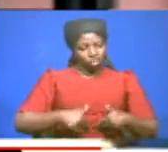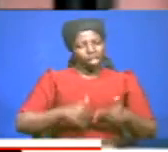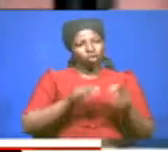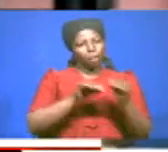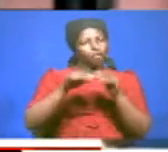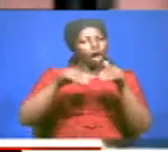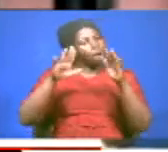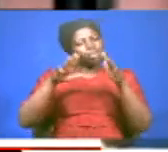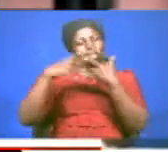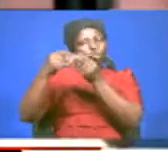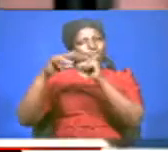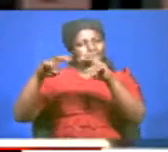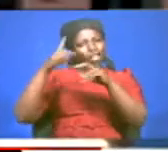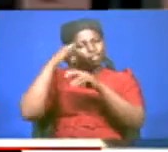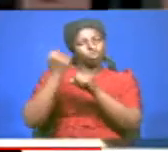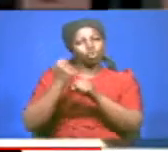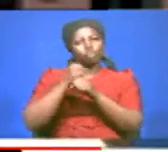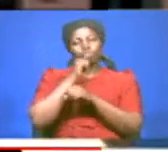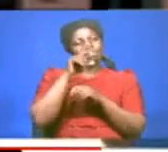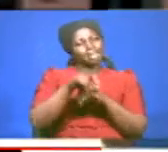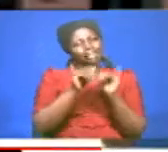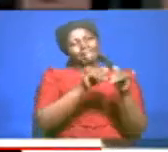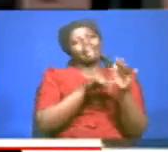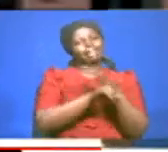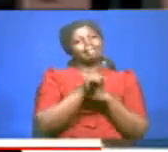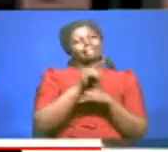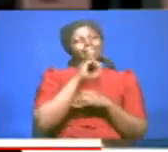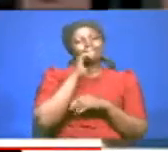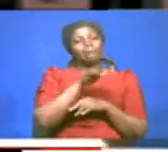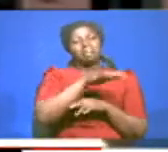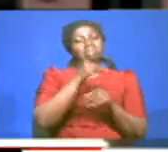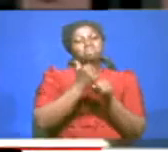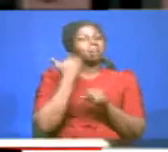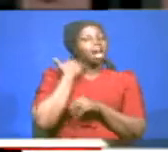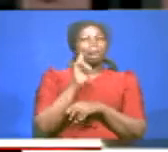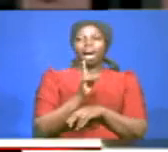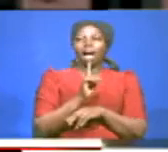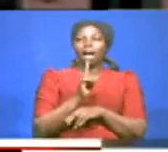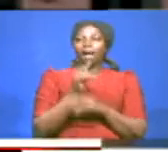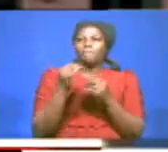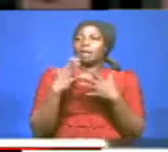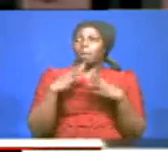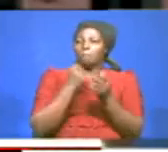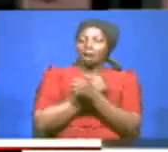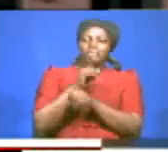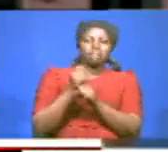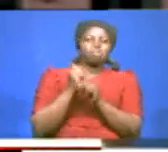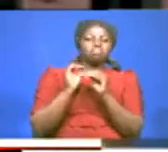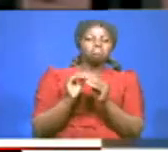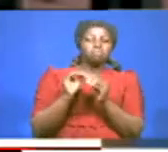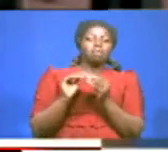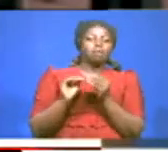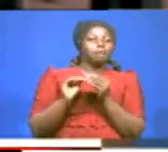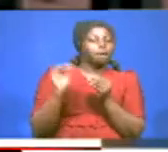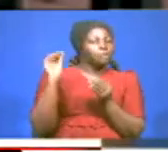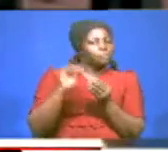mtaa, wakafanya crimes. Si watu wengi wanaipenda sana sana wasichana. Hawapendi kazi. Hii kazi kuna